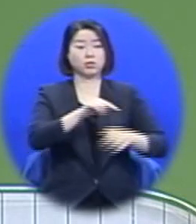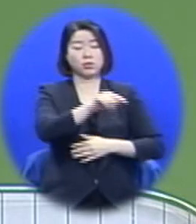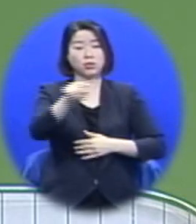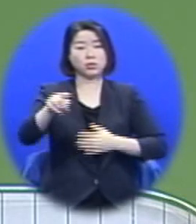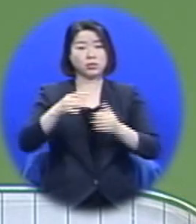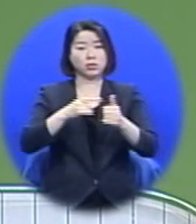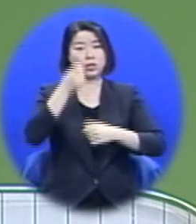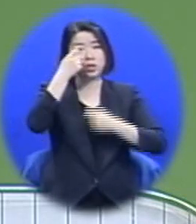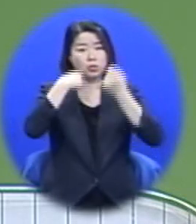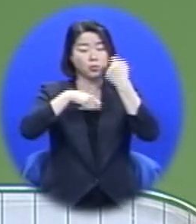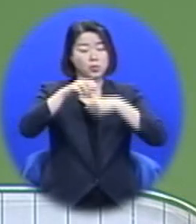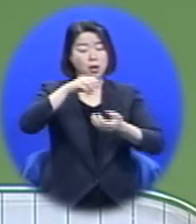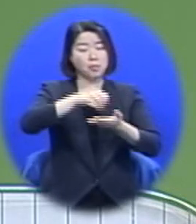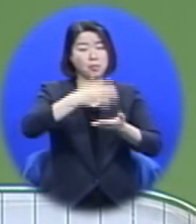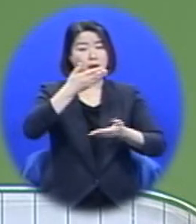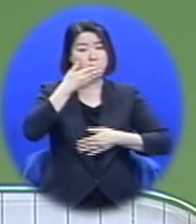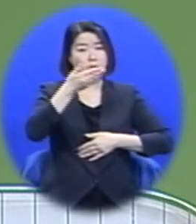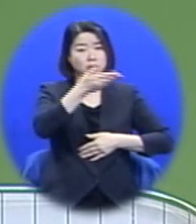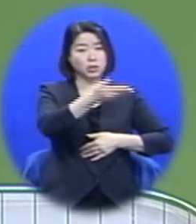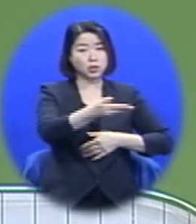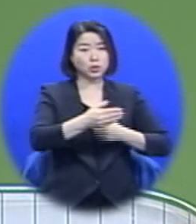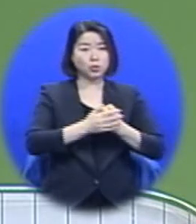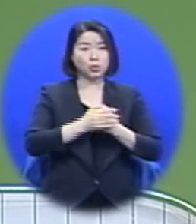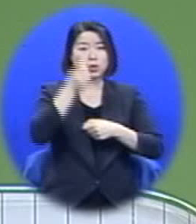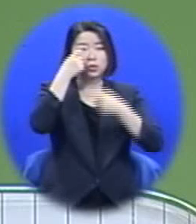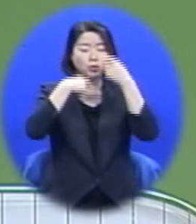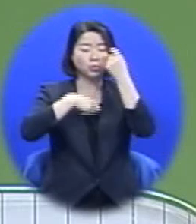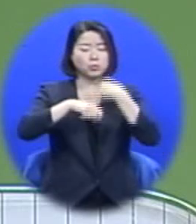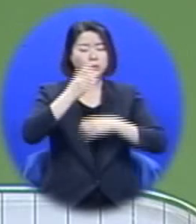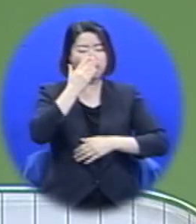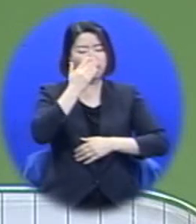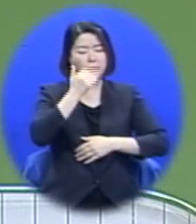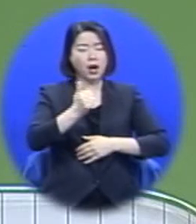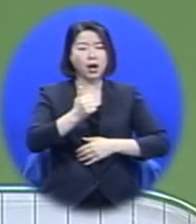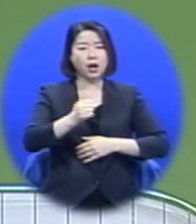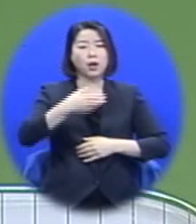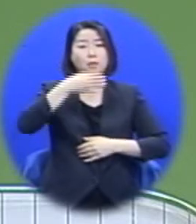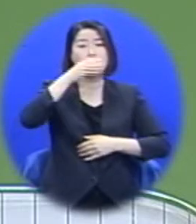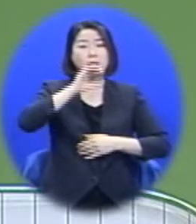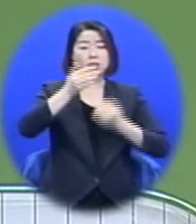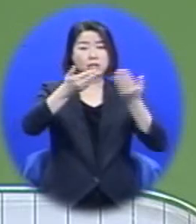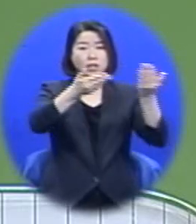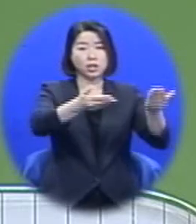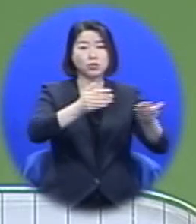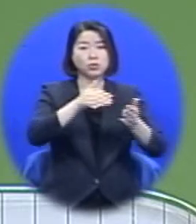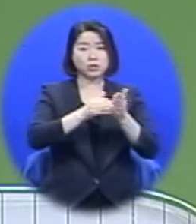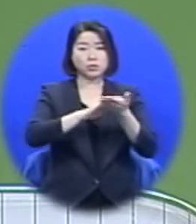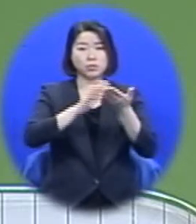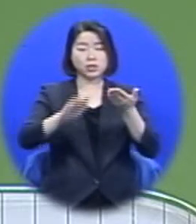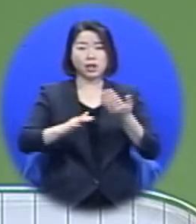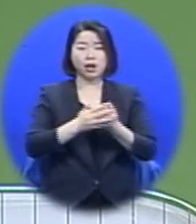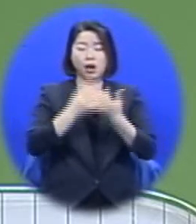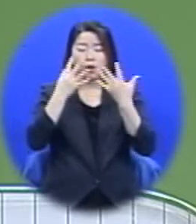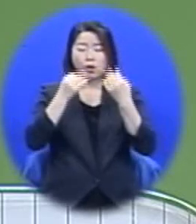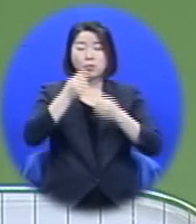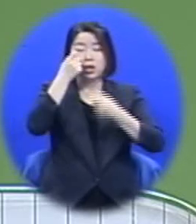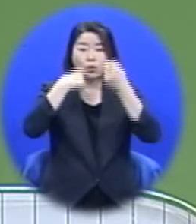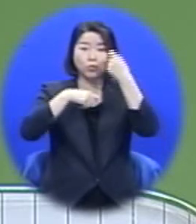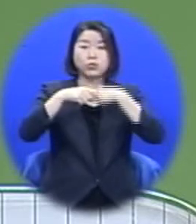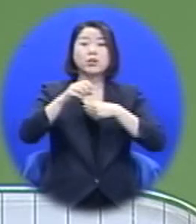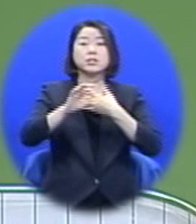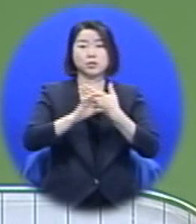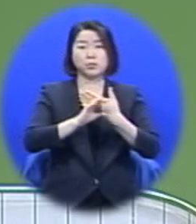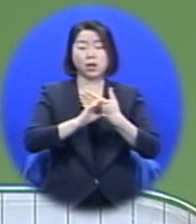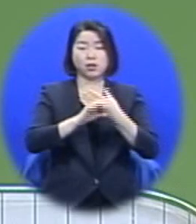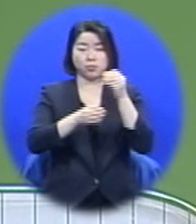눈물의 방을 먹이시고 눈물을 물리도록 마시게 하셨습니다 얼마나 우려 쓰면 이렇게 표현을